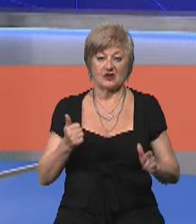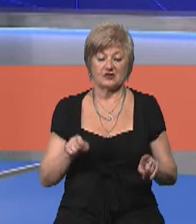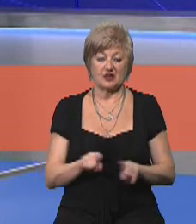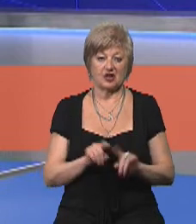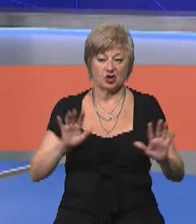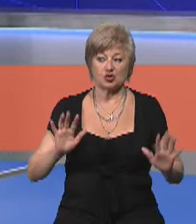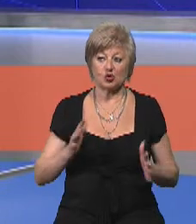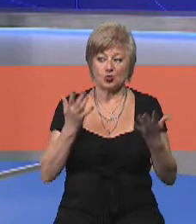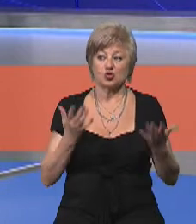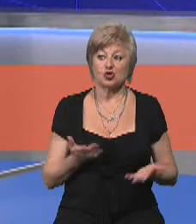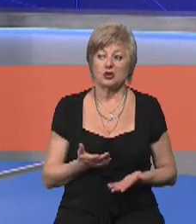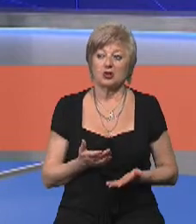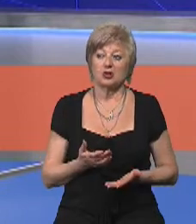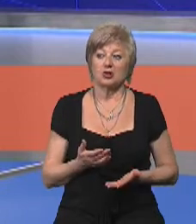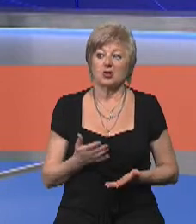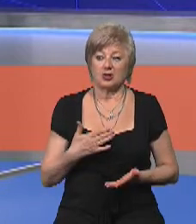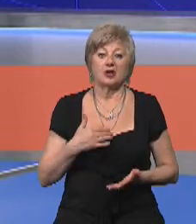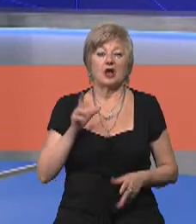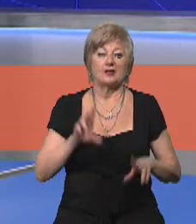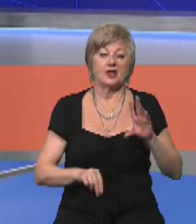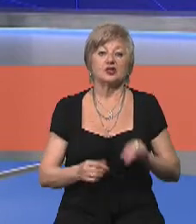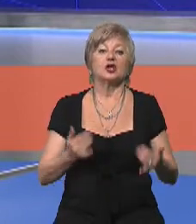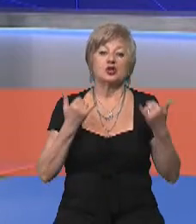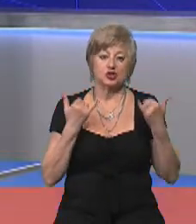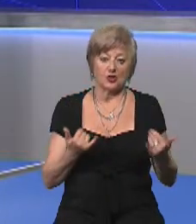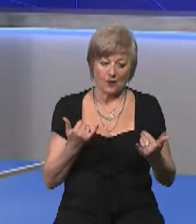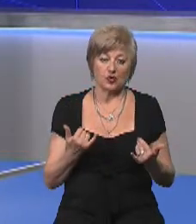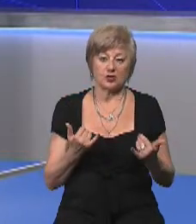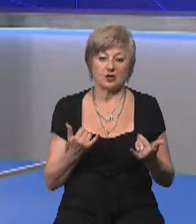Тобто, і я сподіваюся, сьогодні ми,